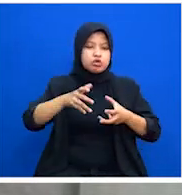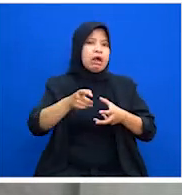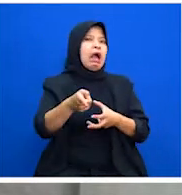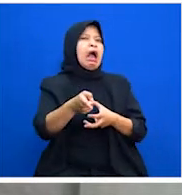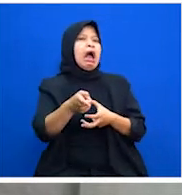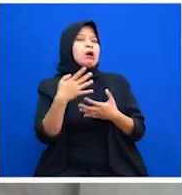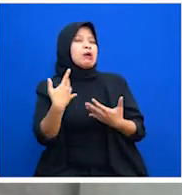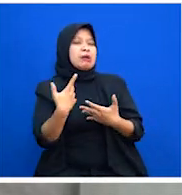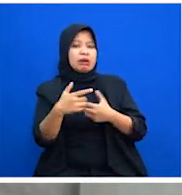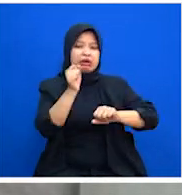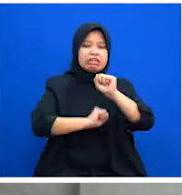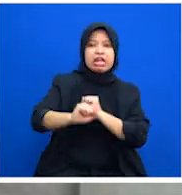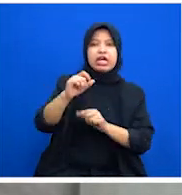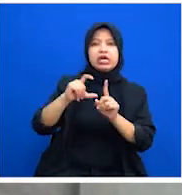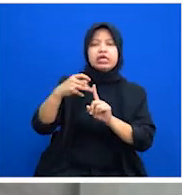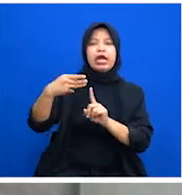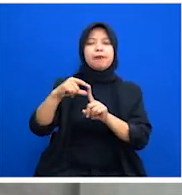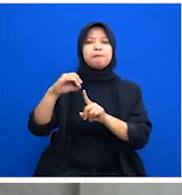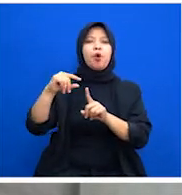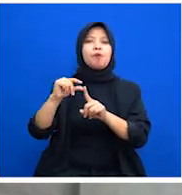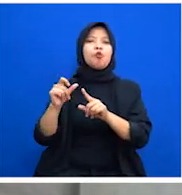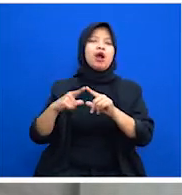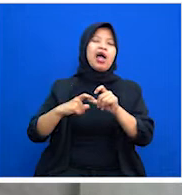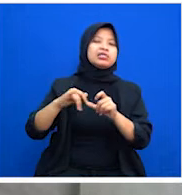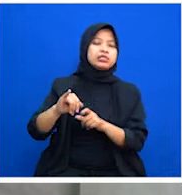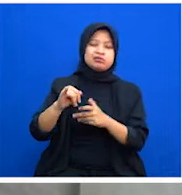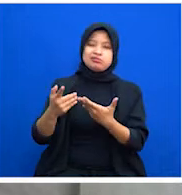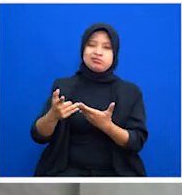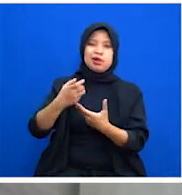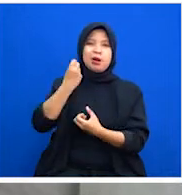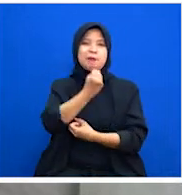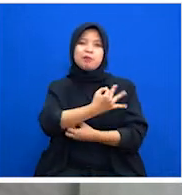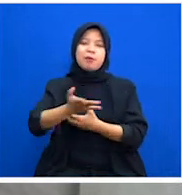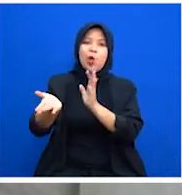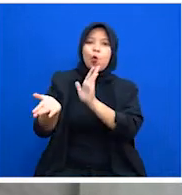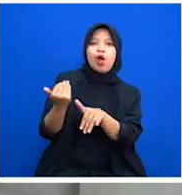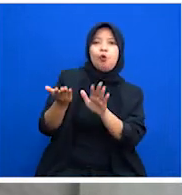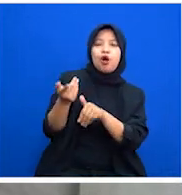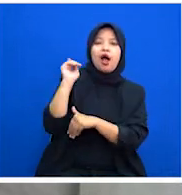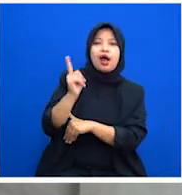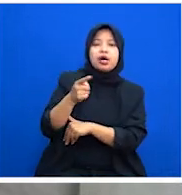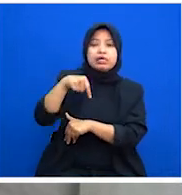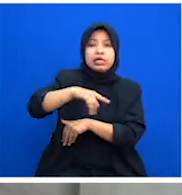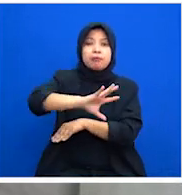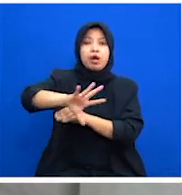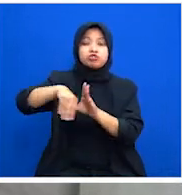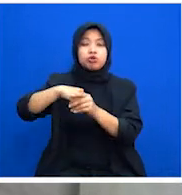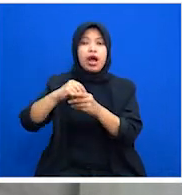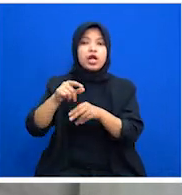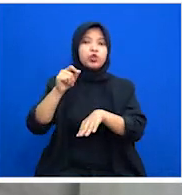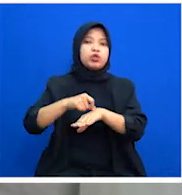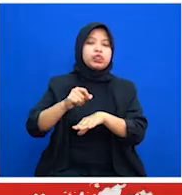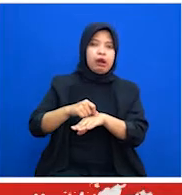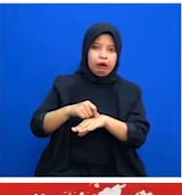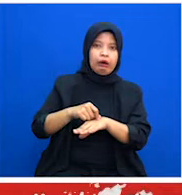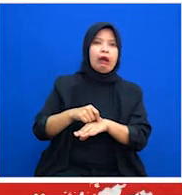gitu ya untuk melakukan depopulasi dunia itu berulang kali muncul ya termasuk salah satunya disini Gan ini adalah satu akun